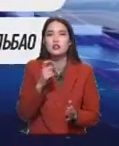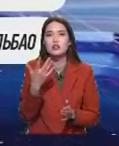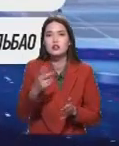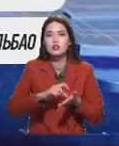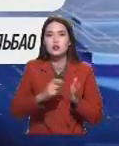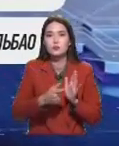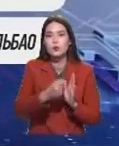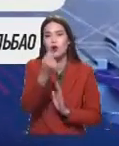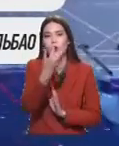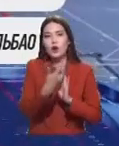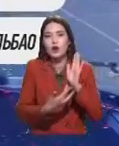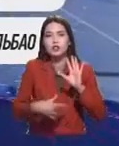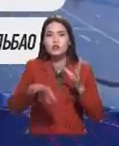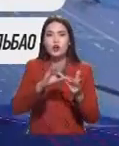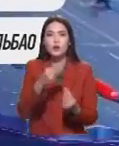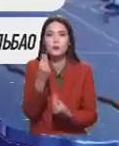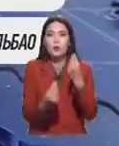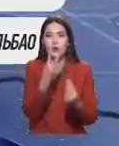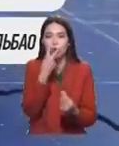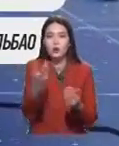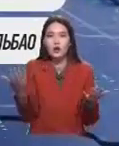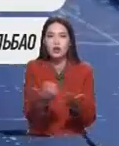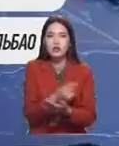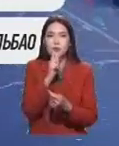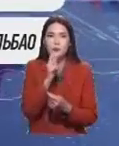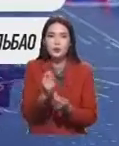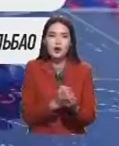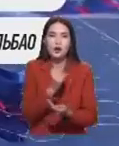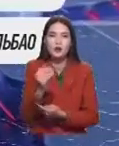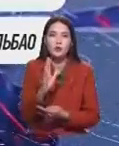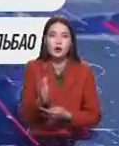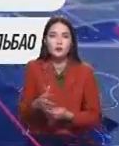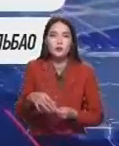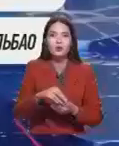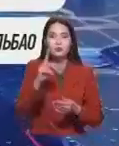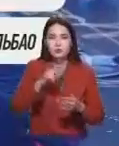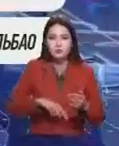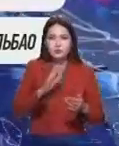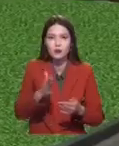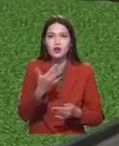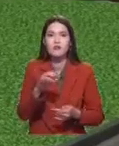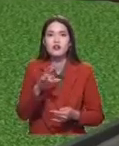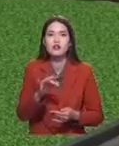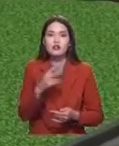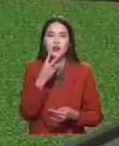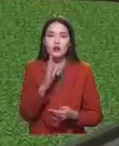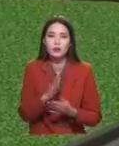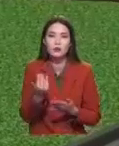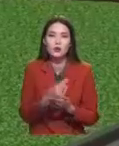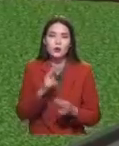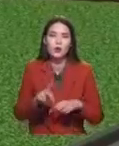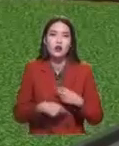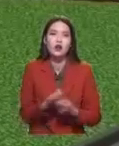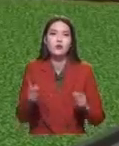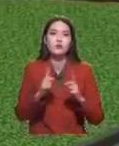кіріп, экранда көрсетілген ойындардың нәтижесін тапсаңыз жүлде сіздікі. Ешкіміңіз болмасын, Винлайн төлейді. Мен де әзірге осы,